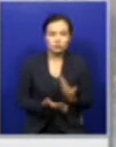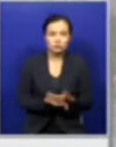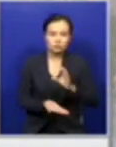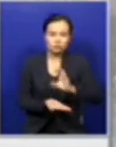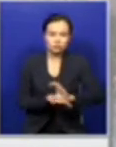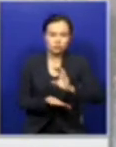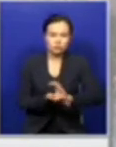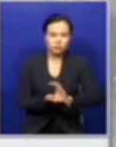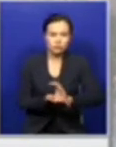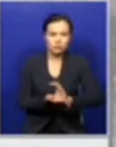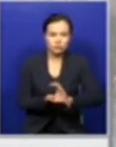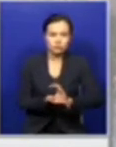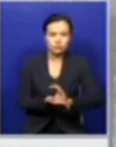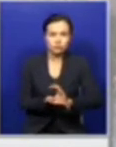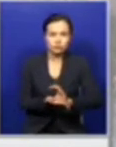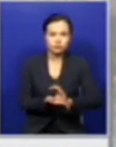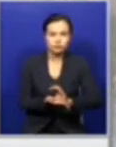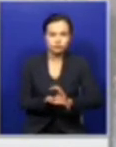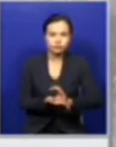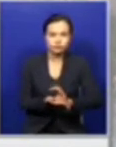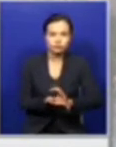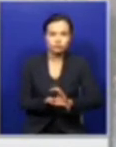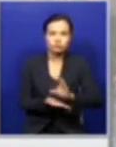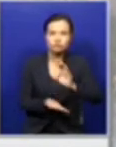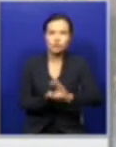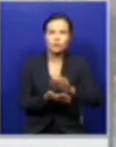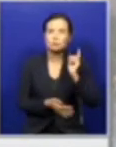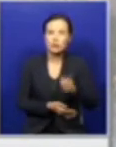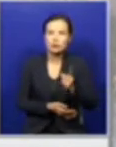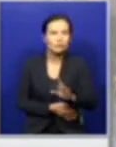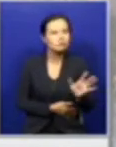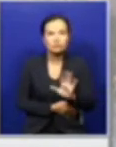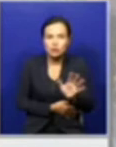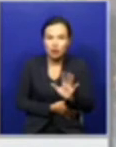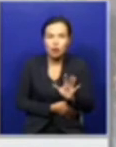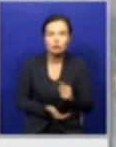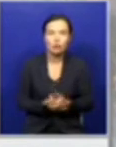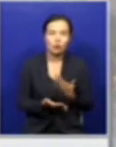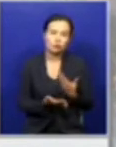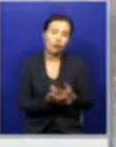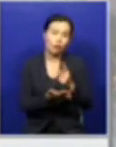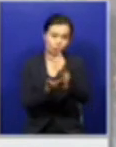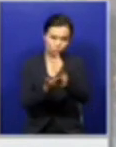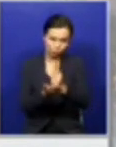ร.ก.นี้แบบงบประมาณประจำเพราะเป็นเงินที่กู้จาก